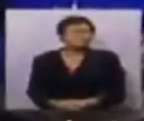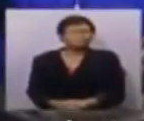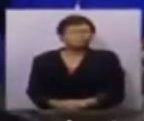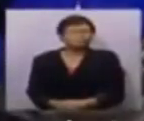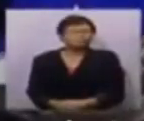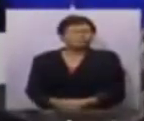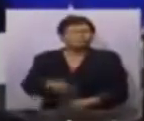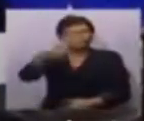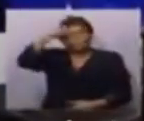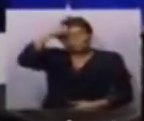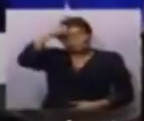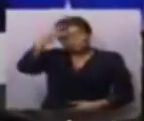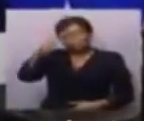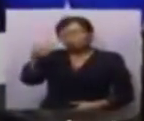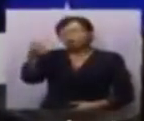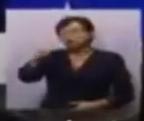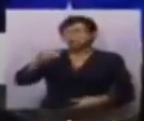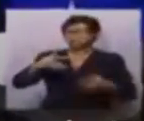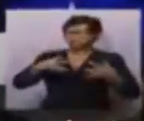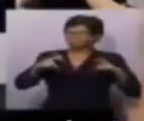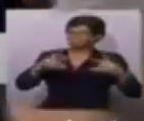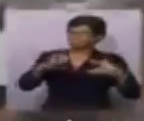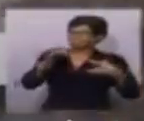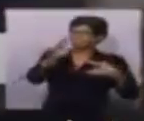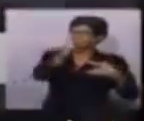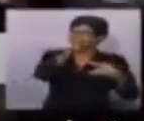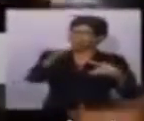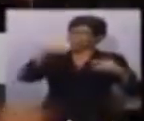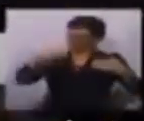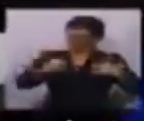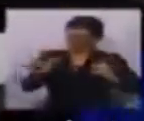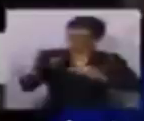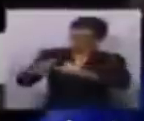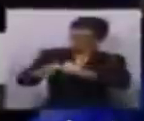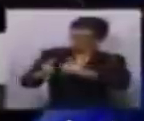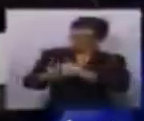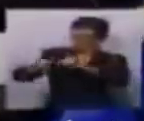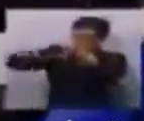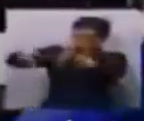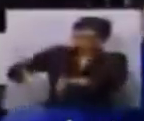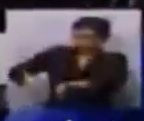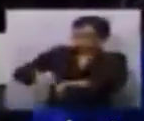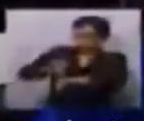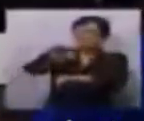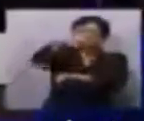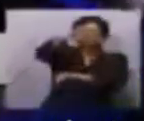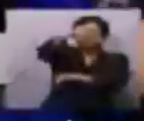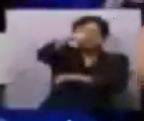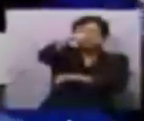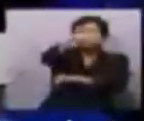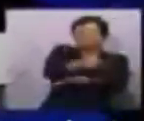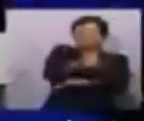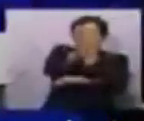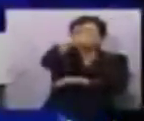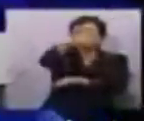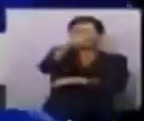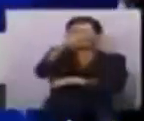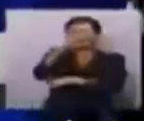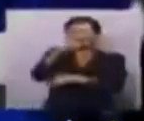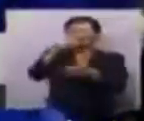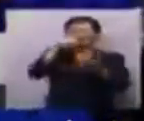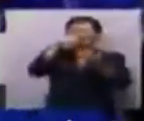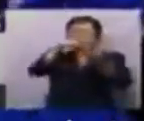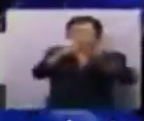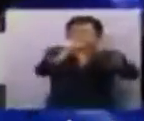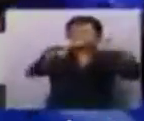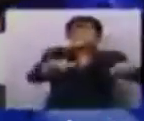Sementara itu, Datuk Seri Muhammad Hassan menafikan dakwaan BN mempunyai kaitan dengan kegagalan calon PKR Dr. S. Sri Ram menyerahkan